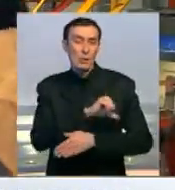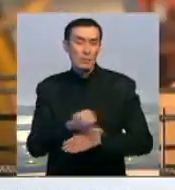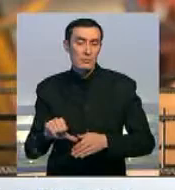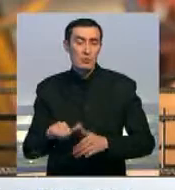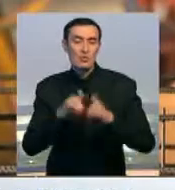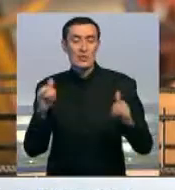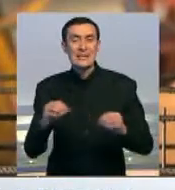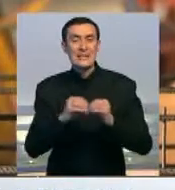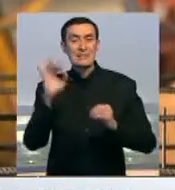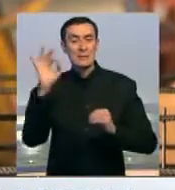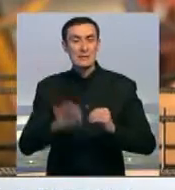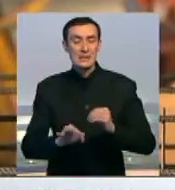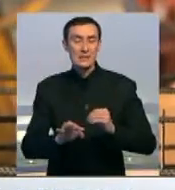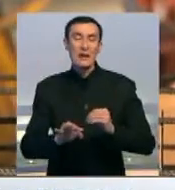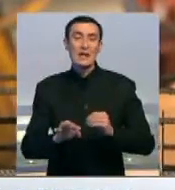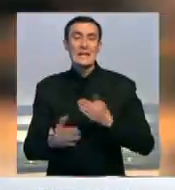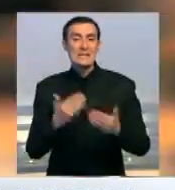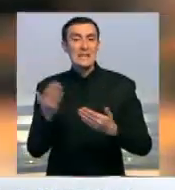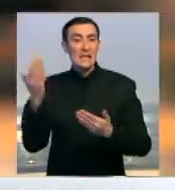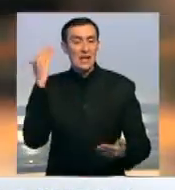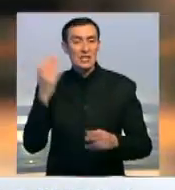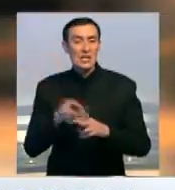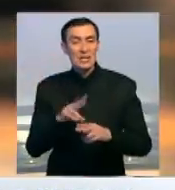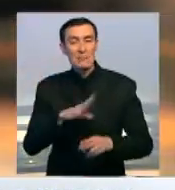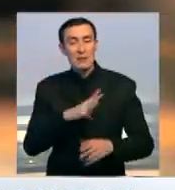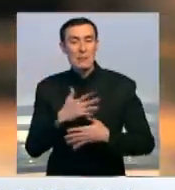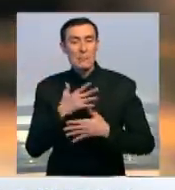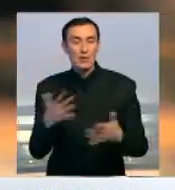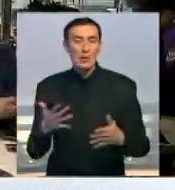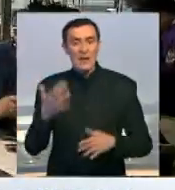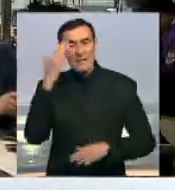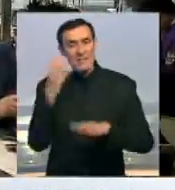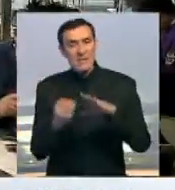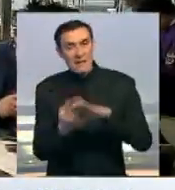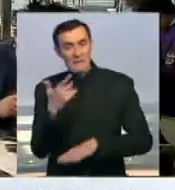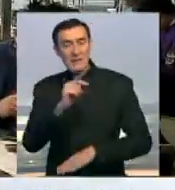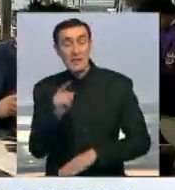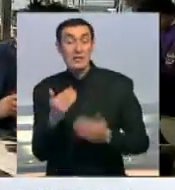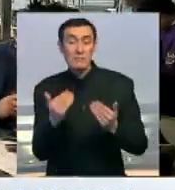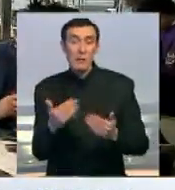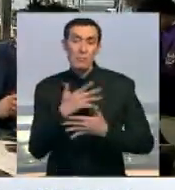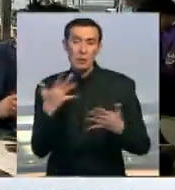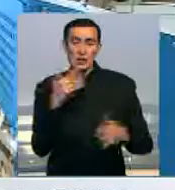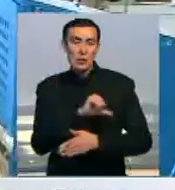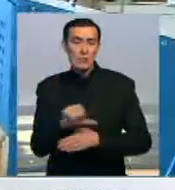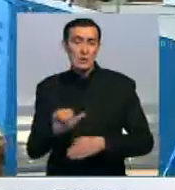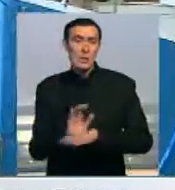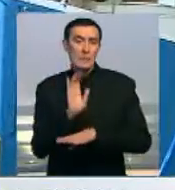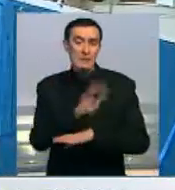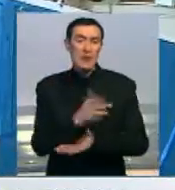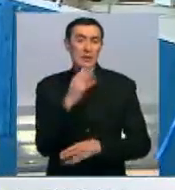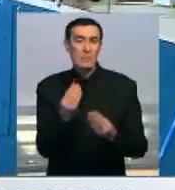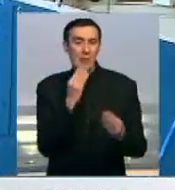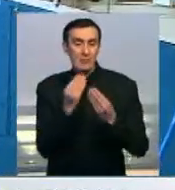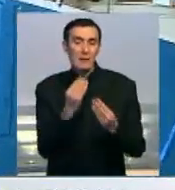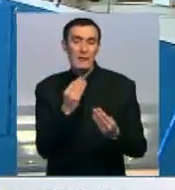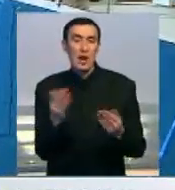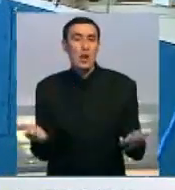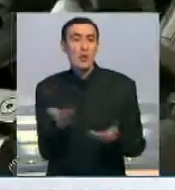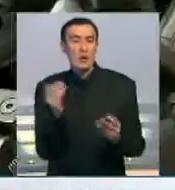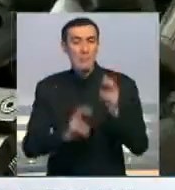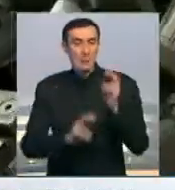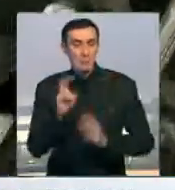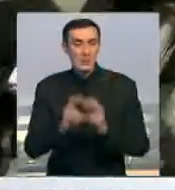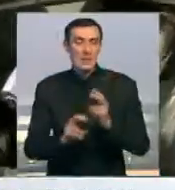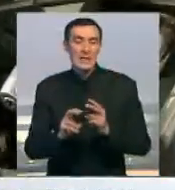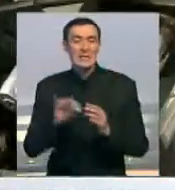увеличилась на 10%. Надо отметить, что если раньше это в основном были нефтепродукты, то теперь все больше за рубеж реализуются продукты питания, товары легкой промышленности